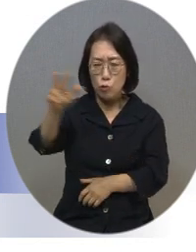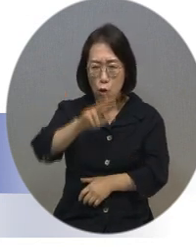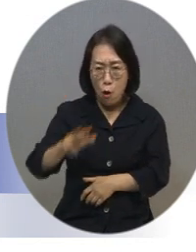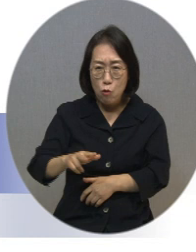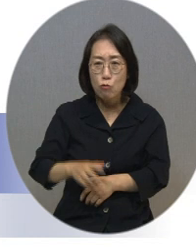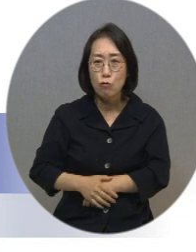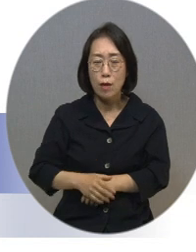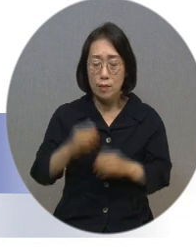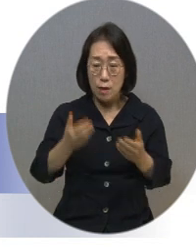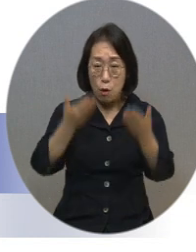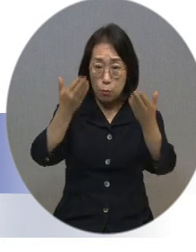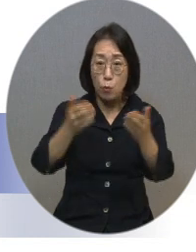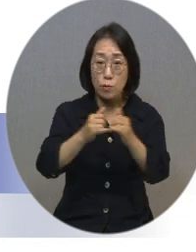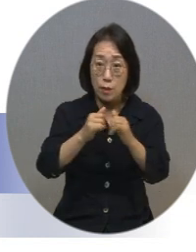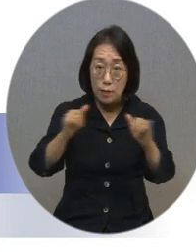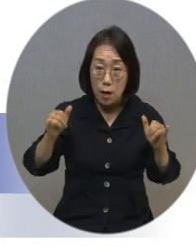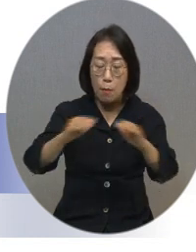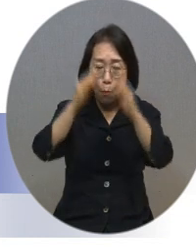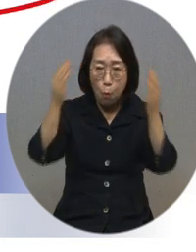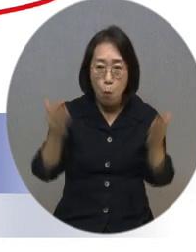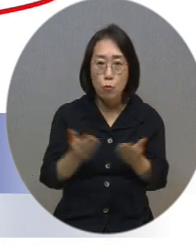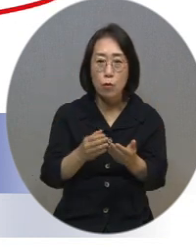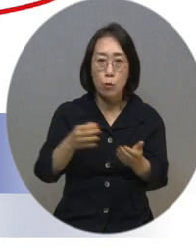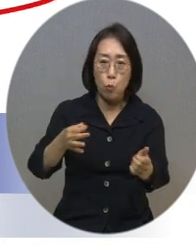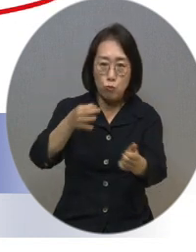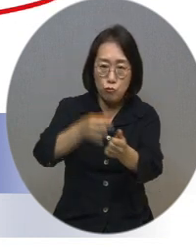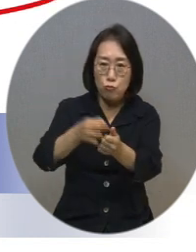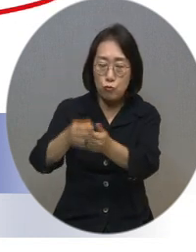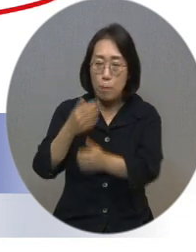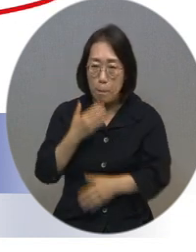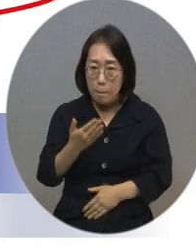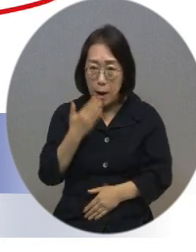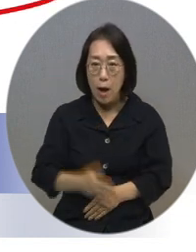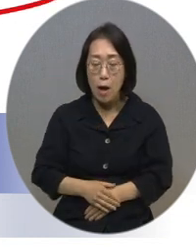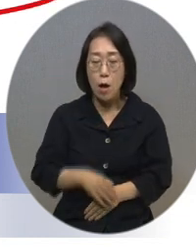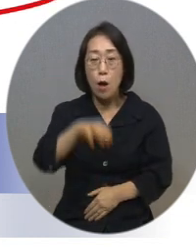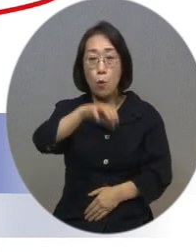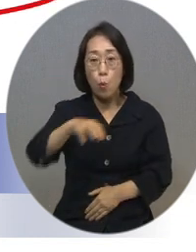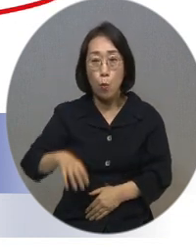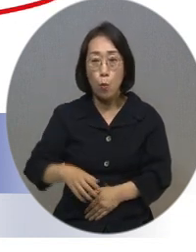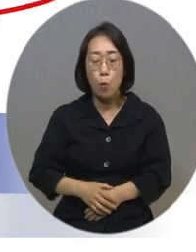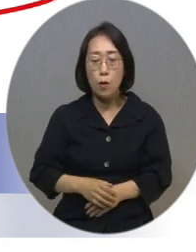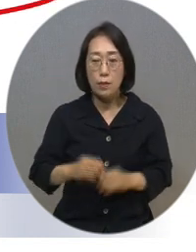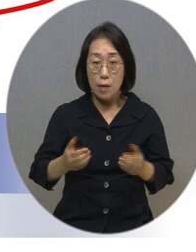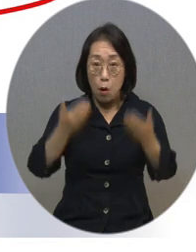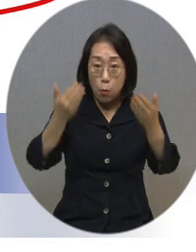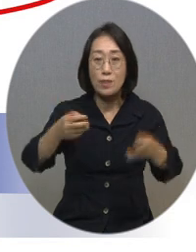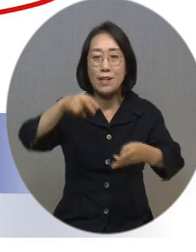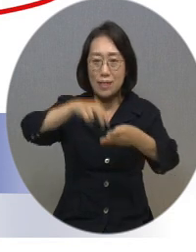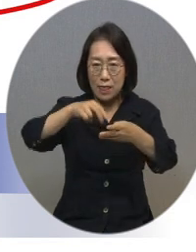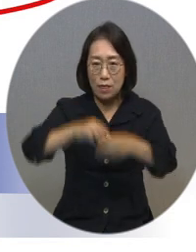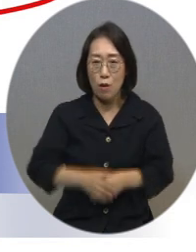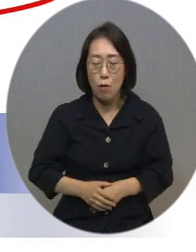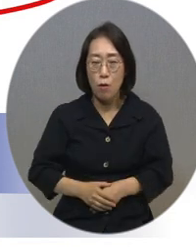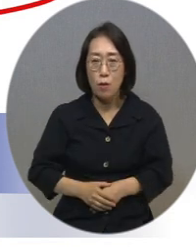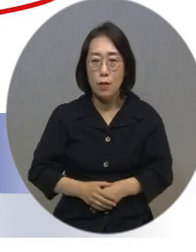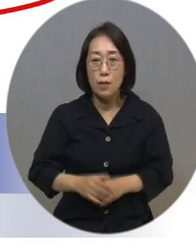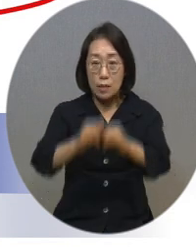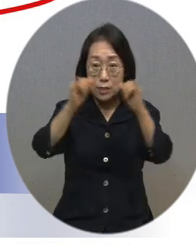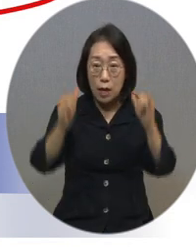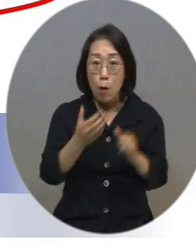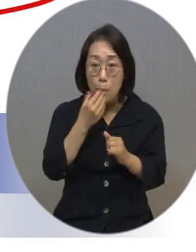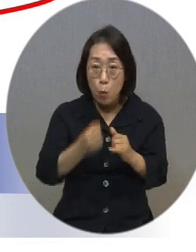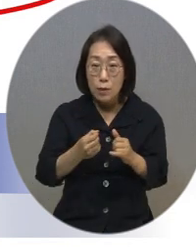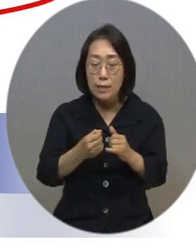자원봉사자에게 적용됩니다 전국 245개 자원봉사 센터와 한국 사회복지 협의에 한국